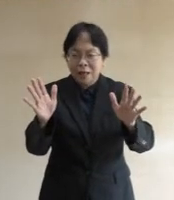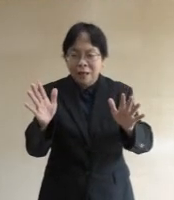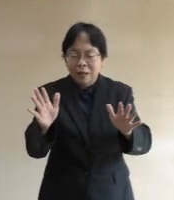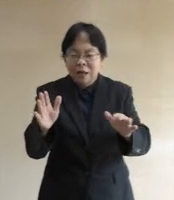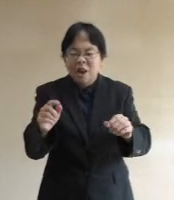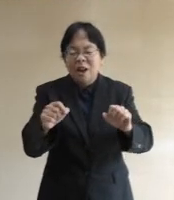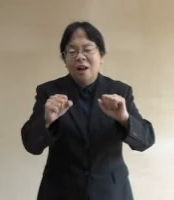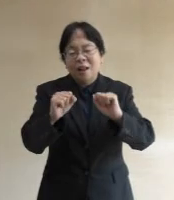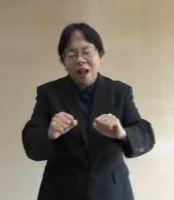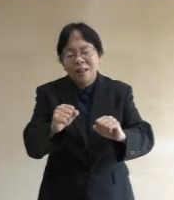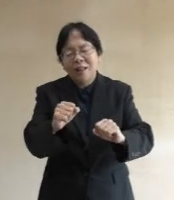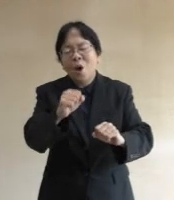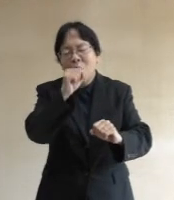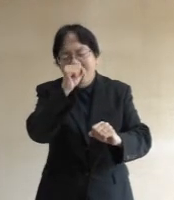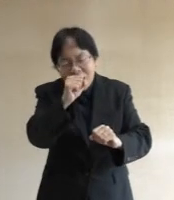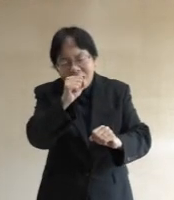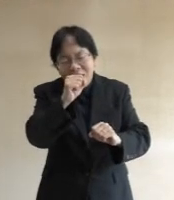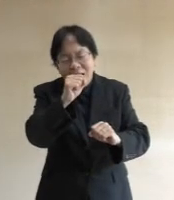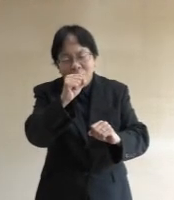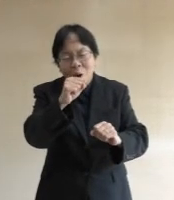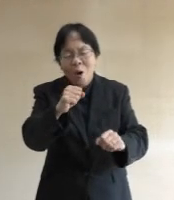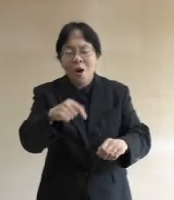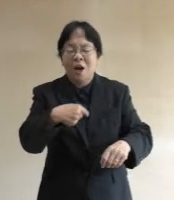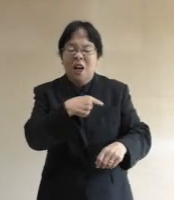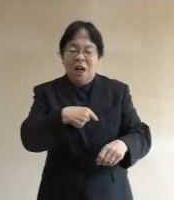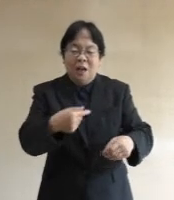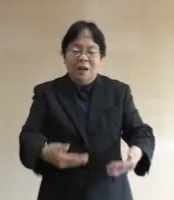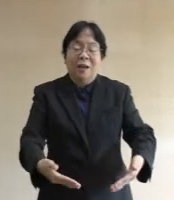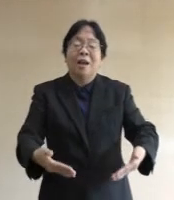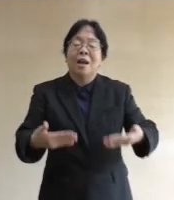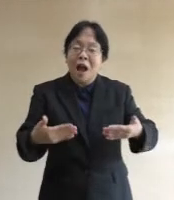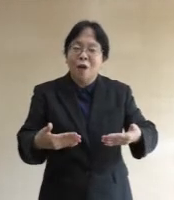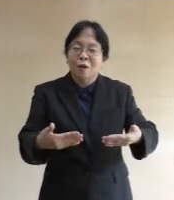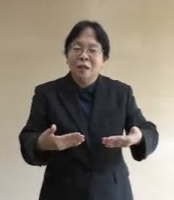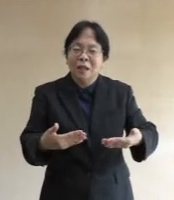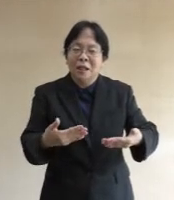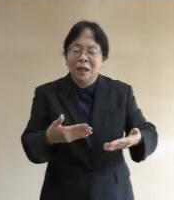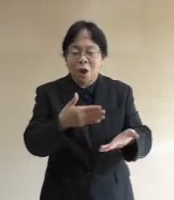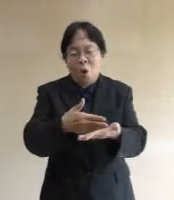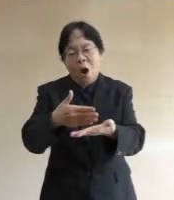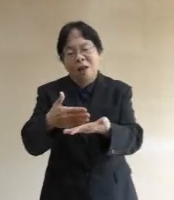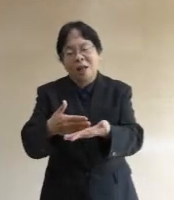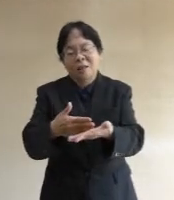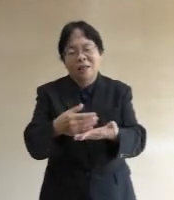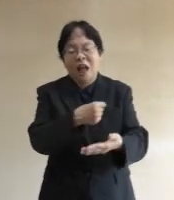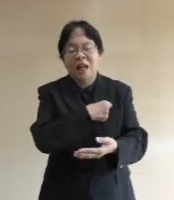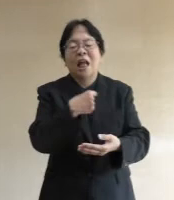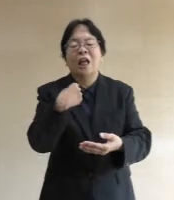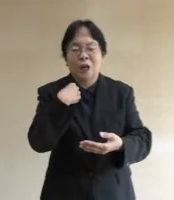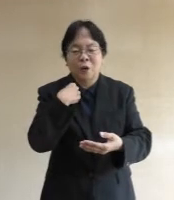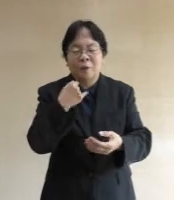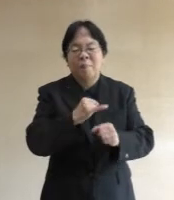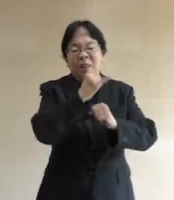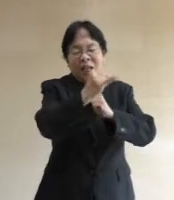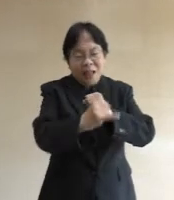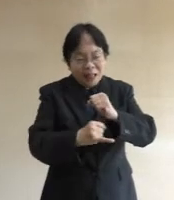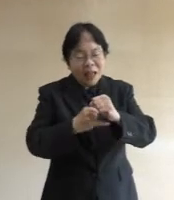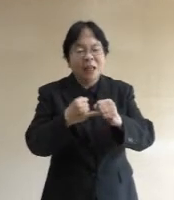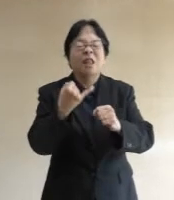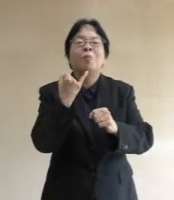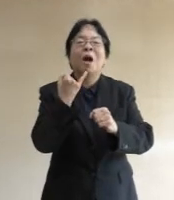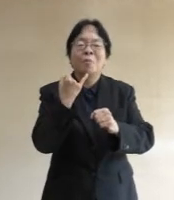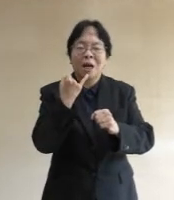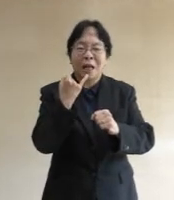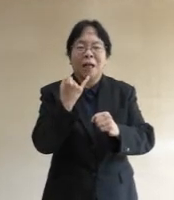がいいのになって思うことを気軽に言える、まあそれこそなんかインターネット上のものでもいいですし、